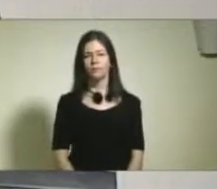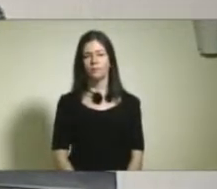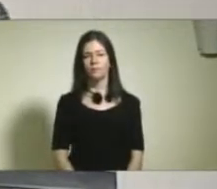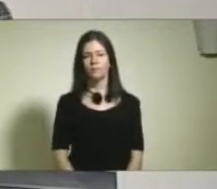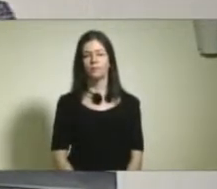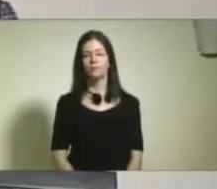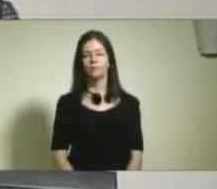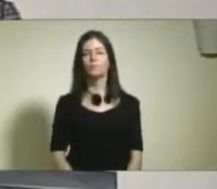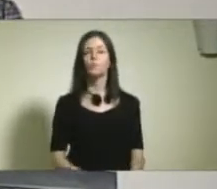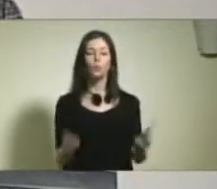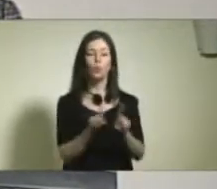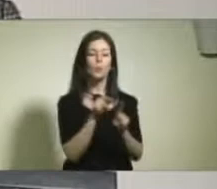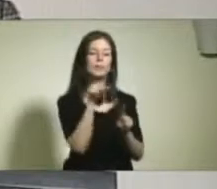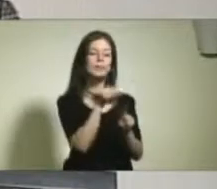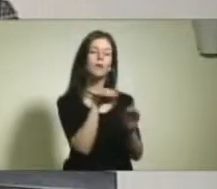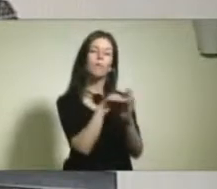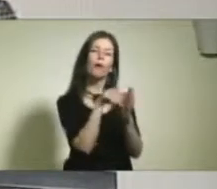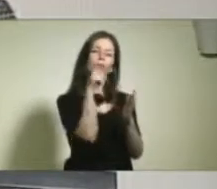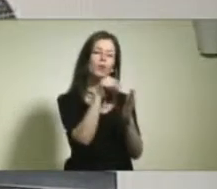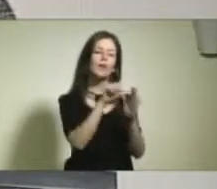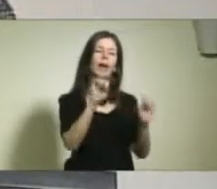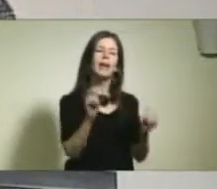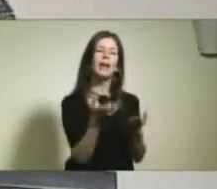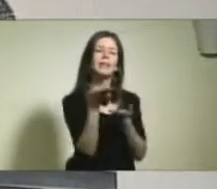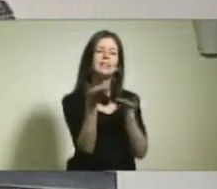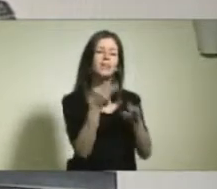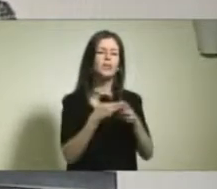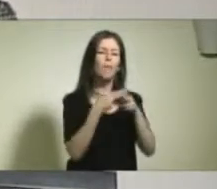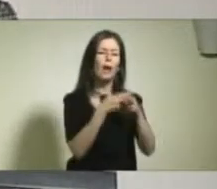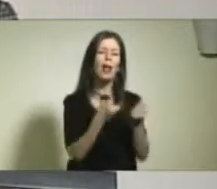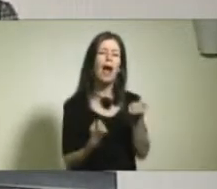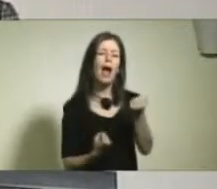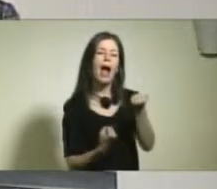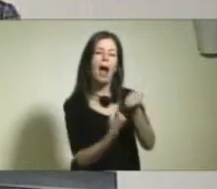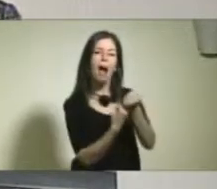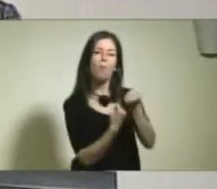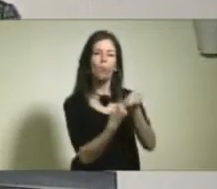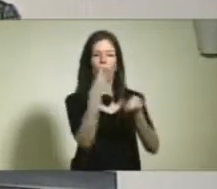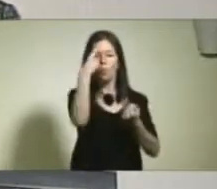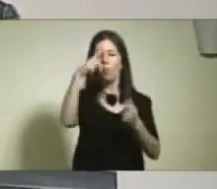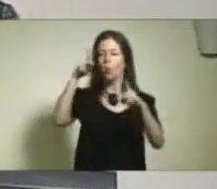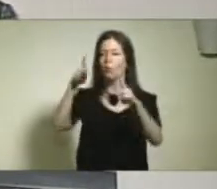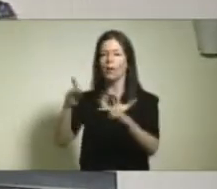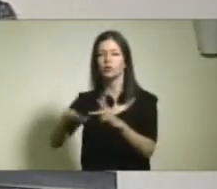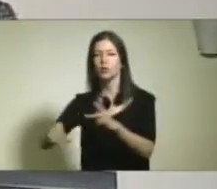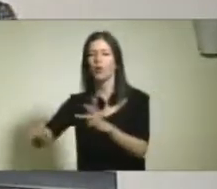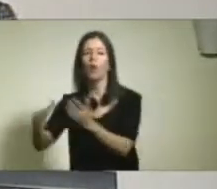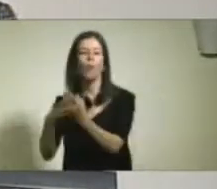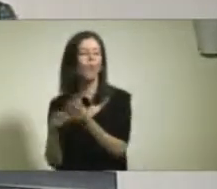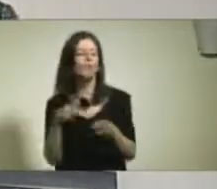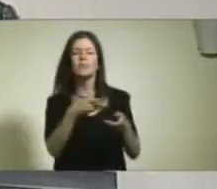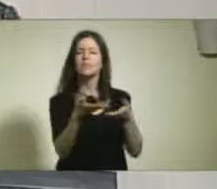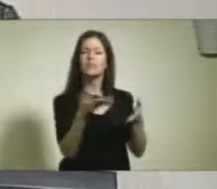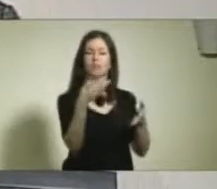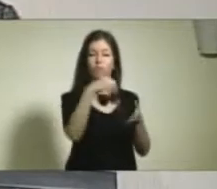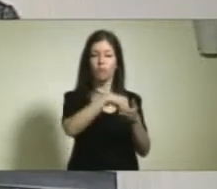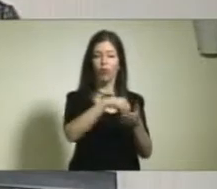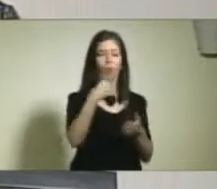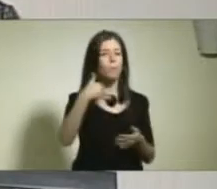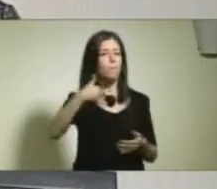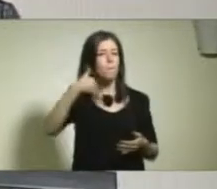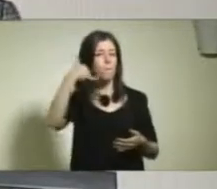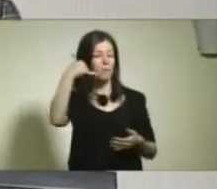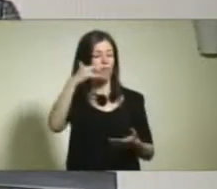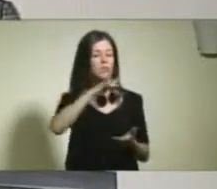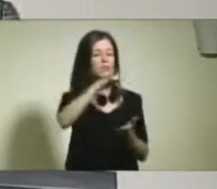pour les plus démunis encore, qui s'appelle Appui. Donc ça, c'est sur une plateforme téléphonique, c'est dans le centre financier de